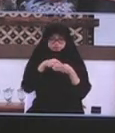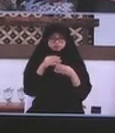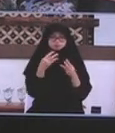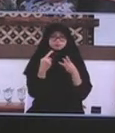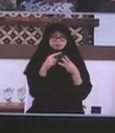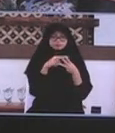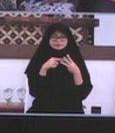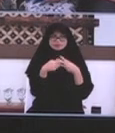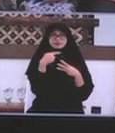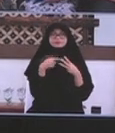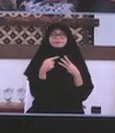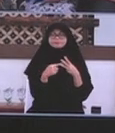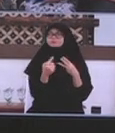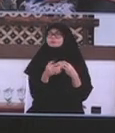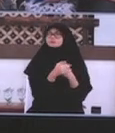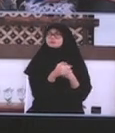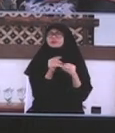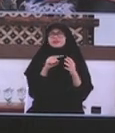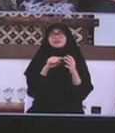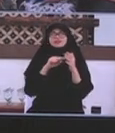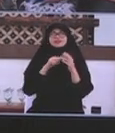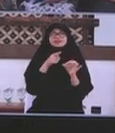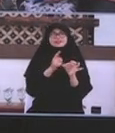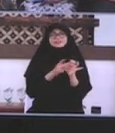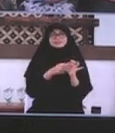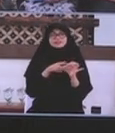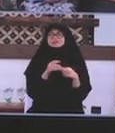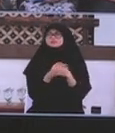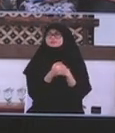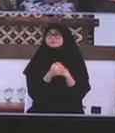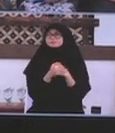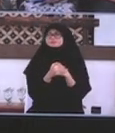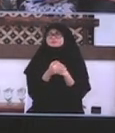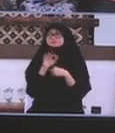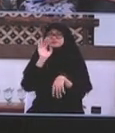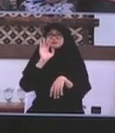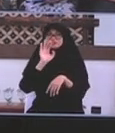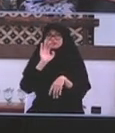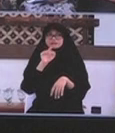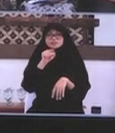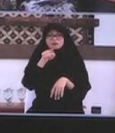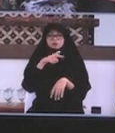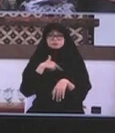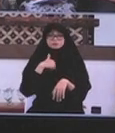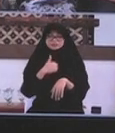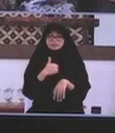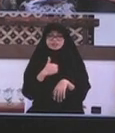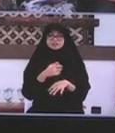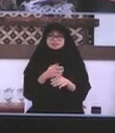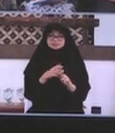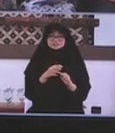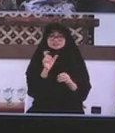satu intinya begini Pak saya titip pesan nanti yang jenengan sanggup menyelesaikan sendiri